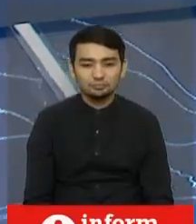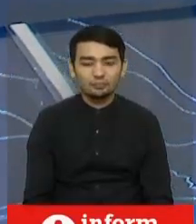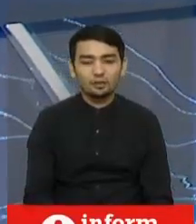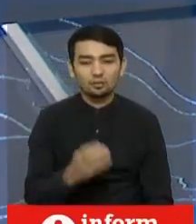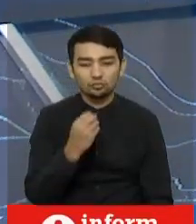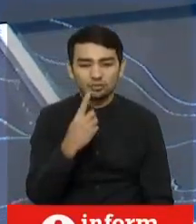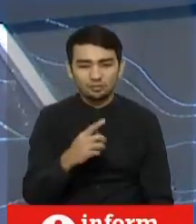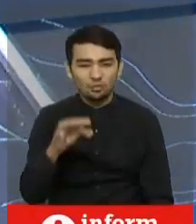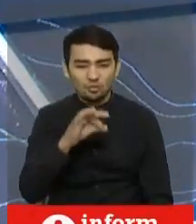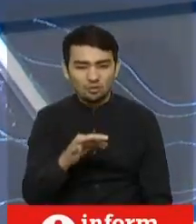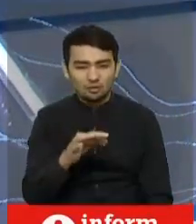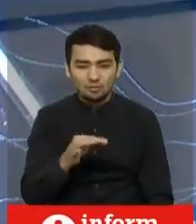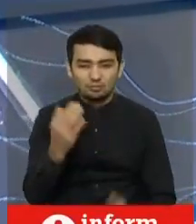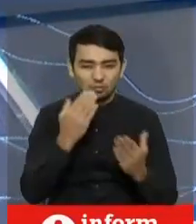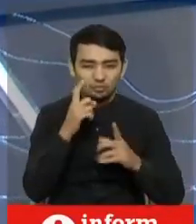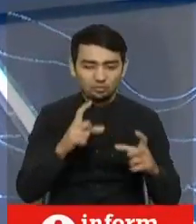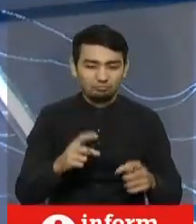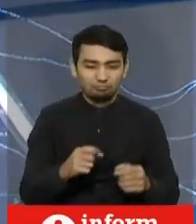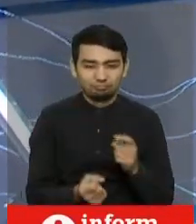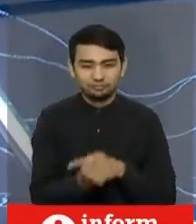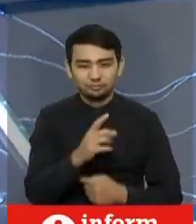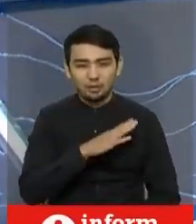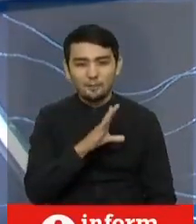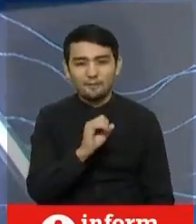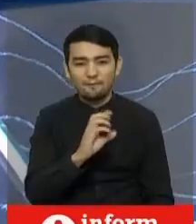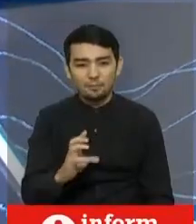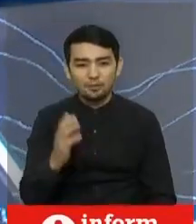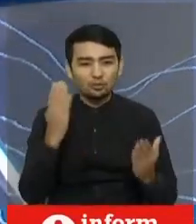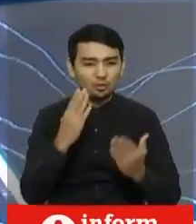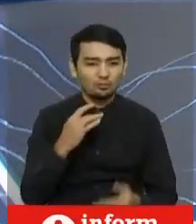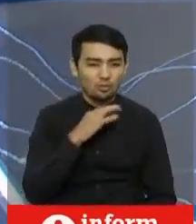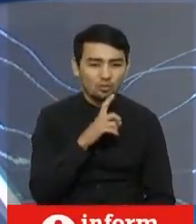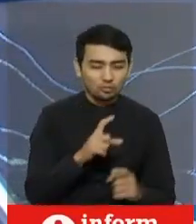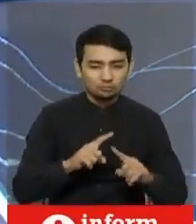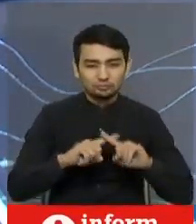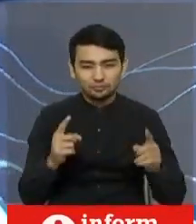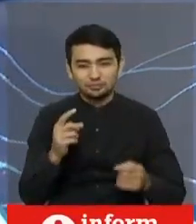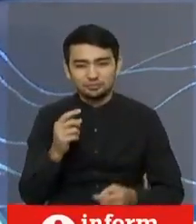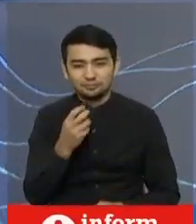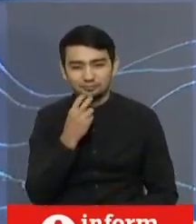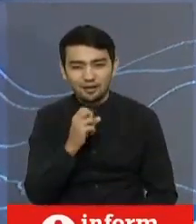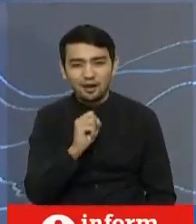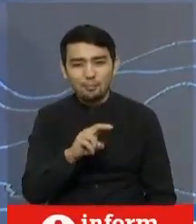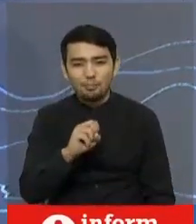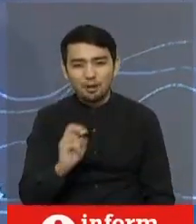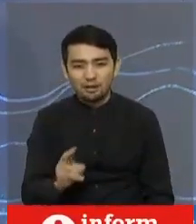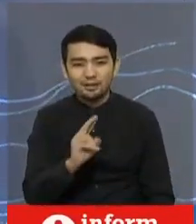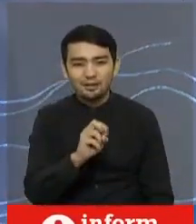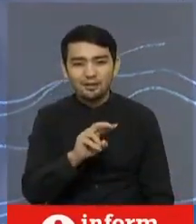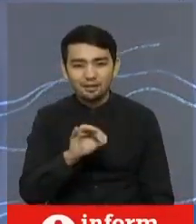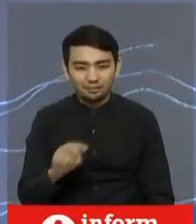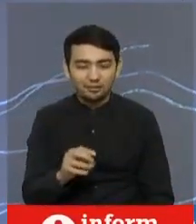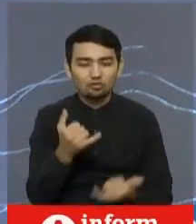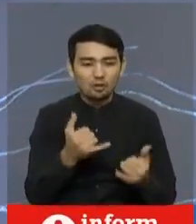Тағы бір тың туынды көрерменге жол тартты. Осыған дейін веб-сериал ретінде көптің көңілінен ерекше орын алған «Аппақ келін» енді толық метражды